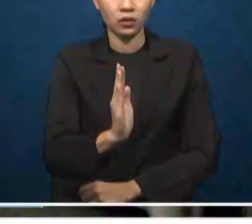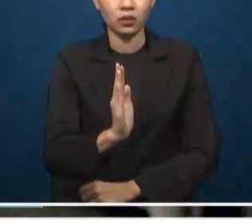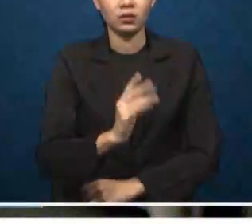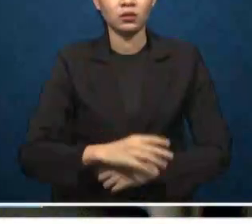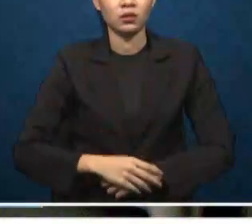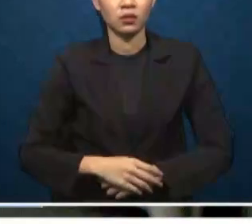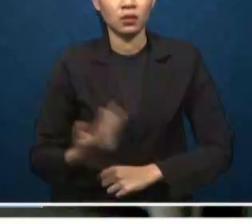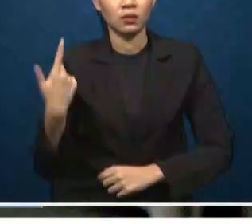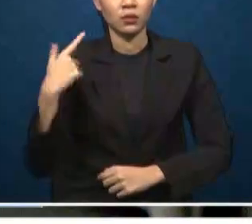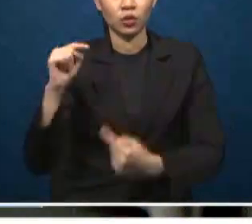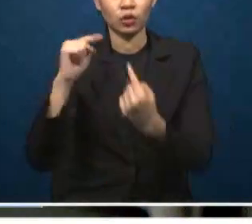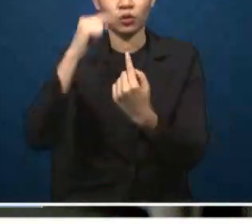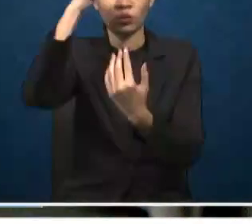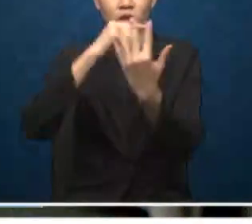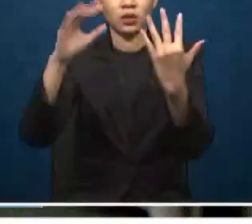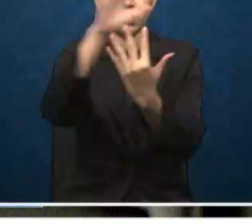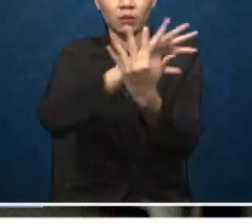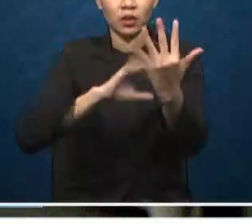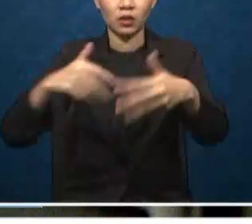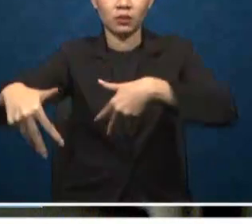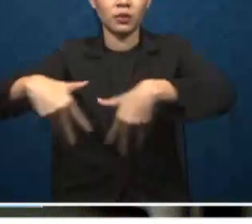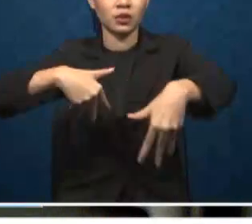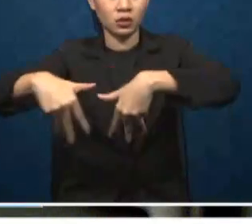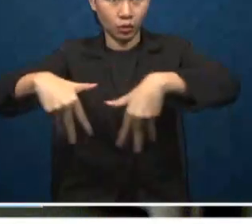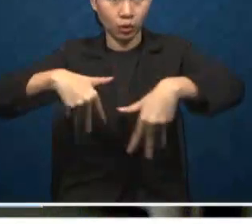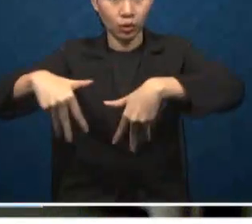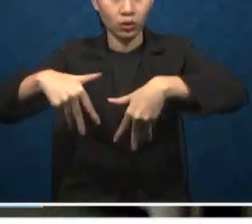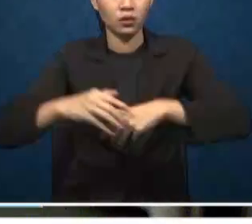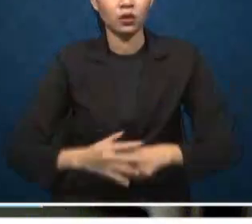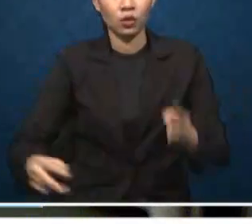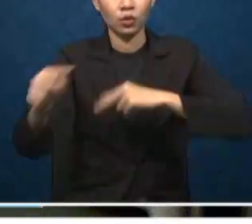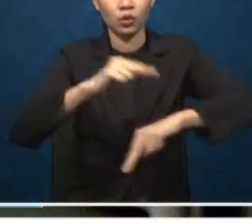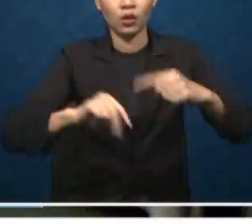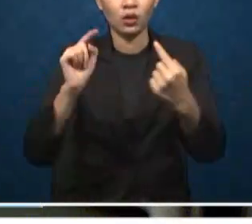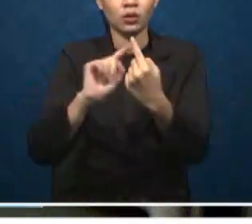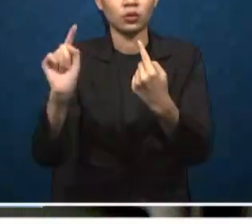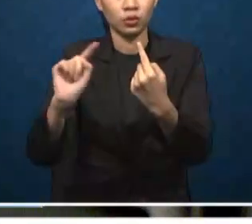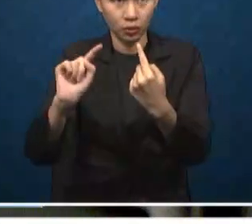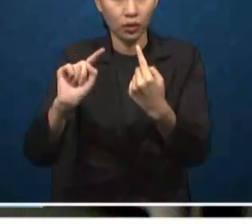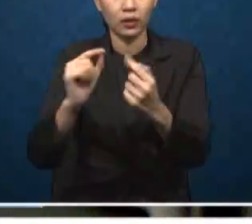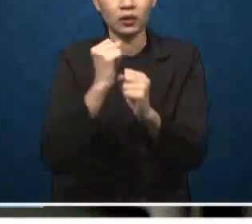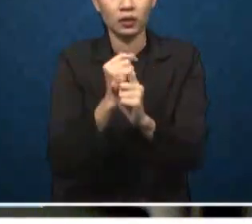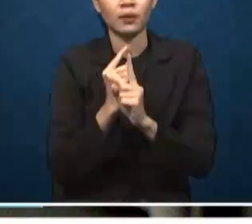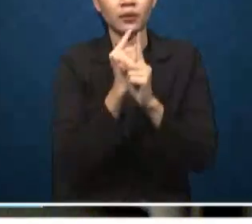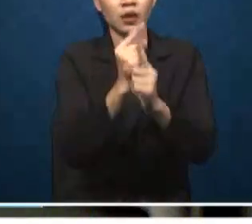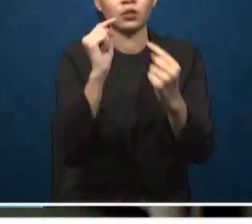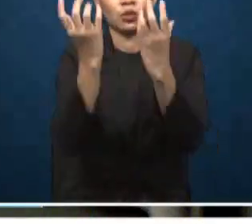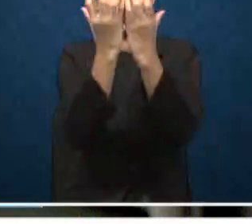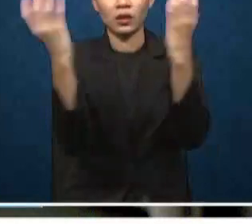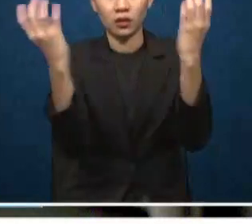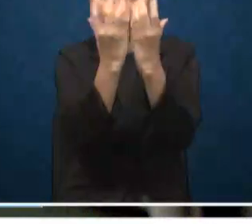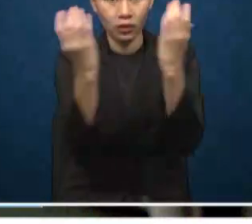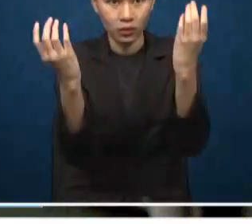เพื่อประโยชน์ของประเทศและประชาชนทั้งจะรักษาไว้และปฏิบัติตามซึ่งรัฐธรรมนูญ